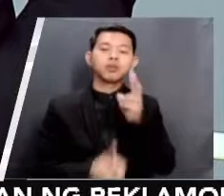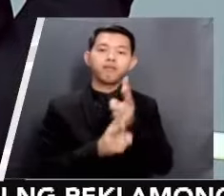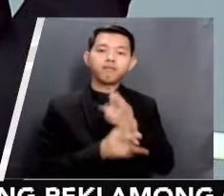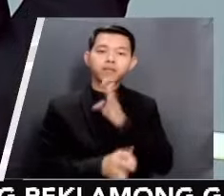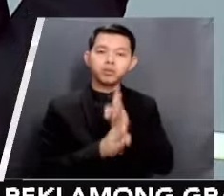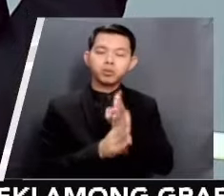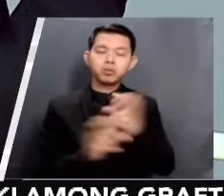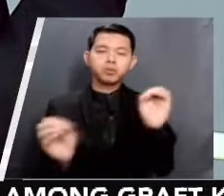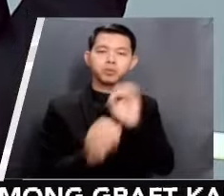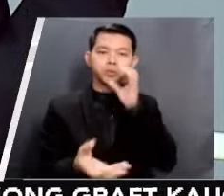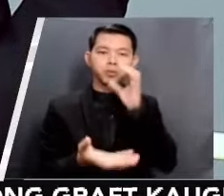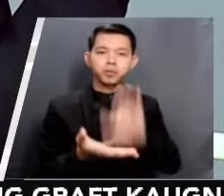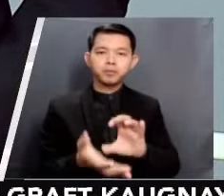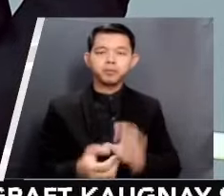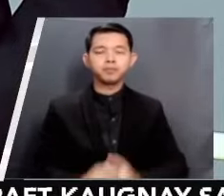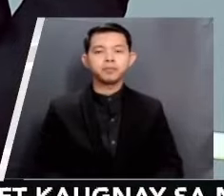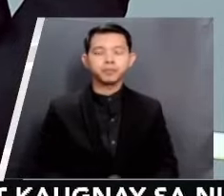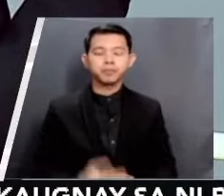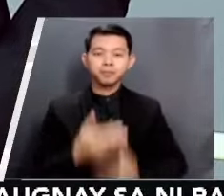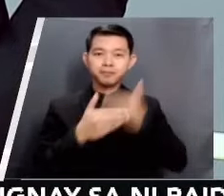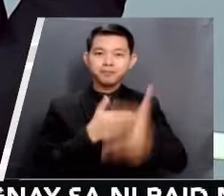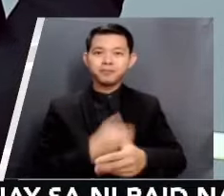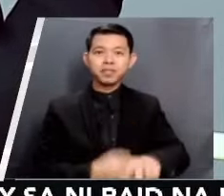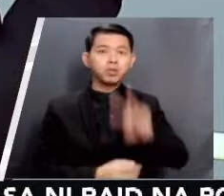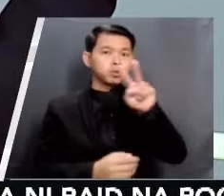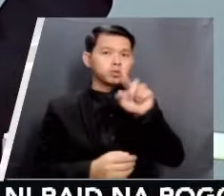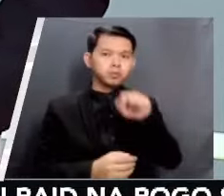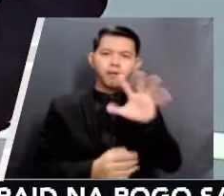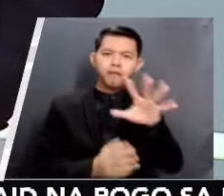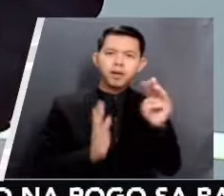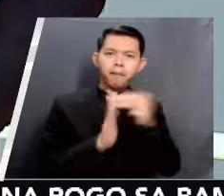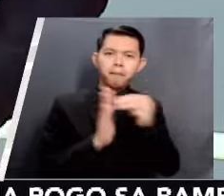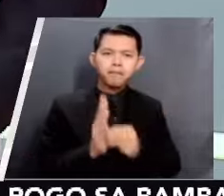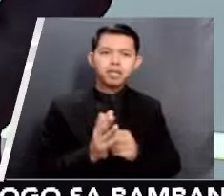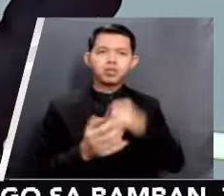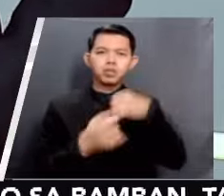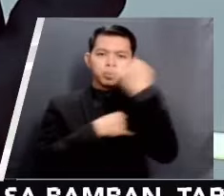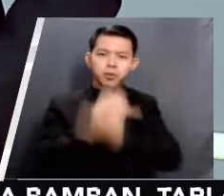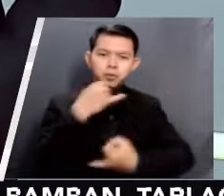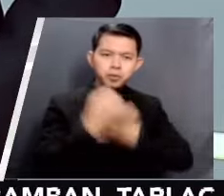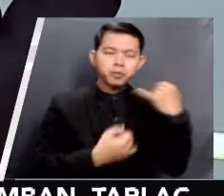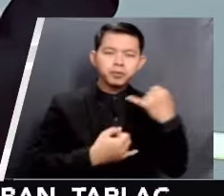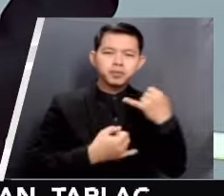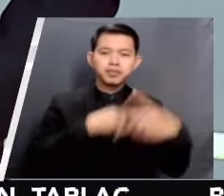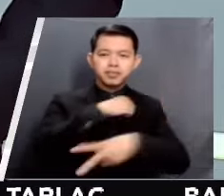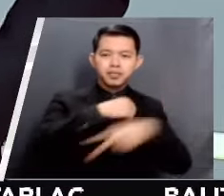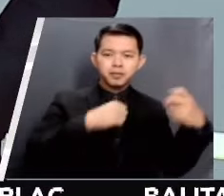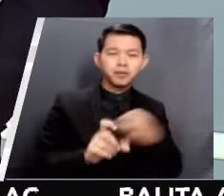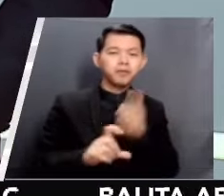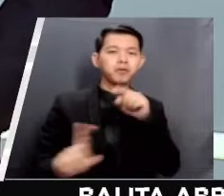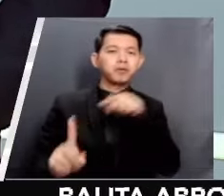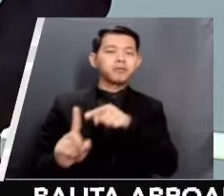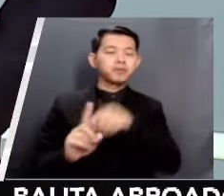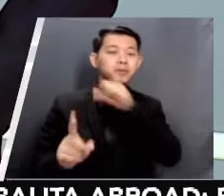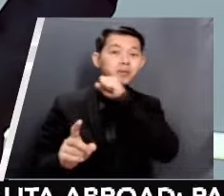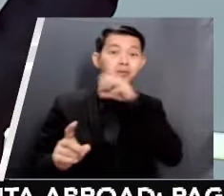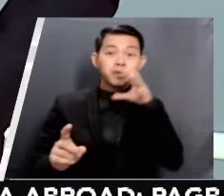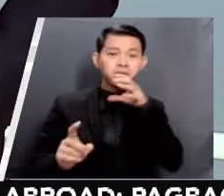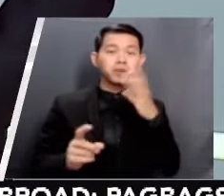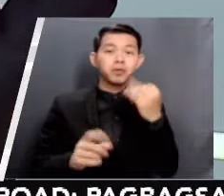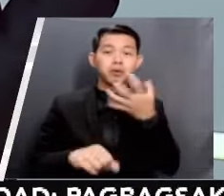Samantala, 2.5 milyong pisong halaga ng mga alahas ang natangay mula sa isang senior citizen na nabudulumano sa Bacolod